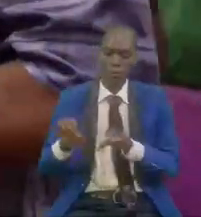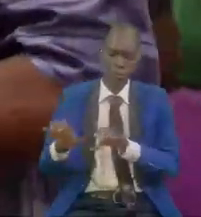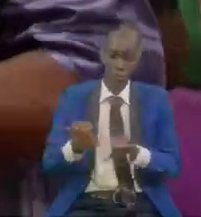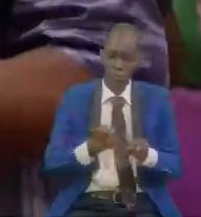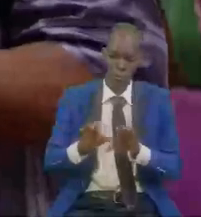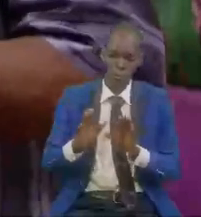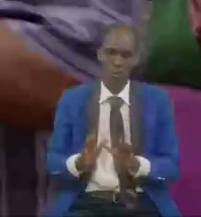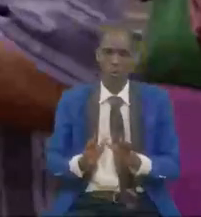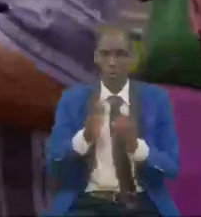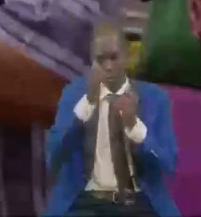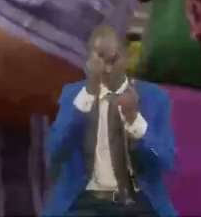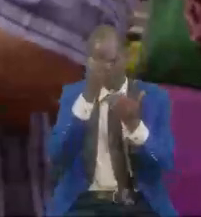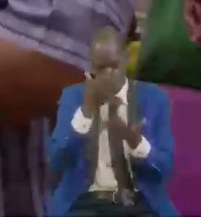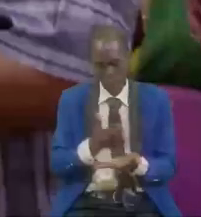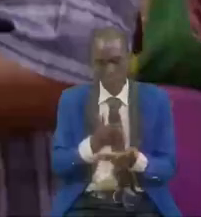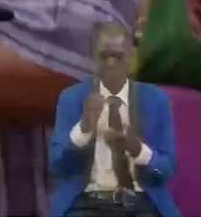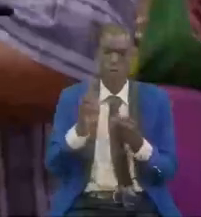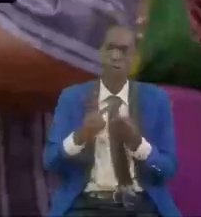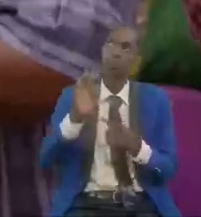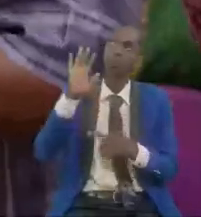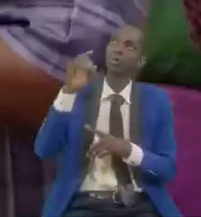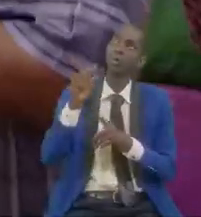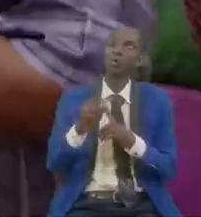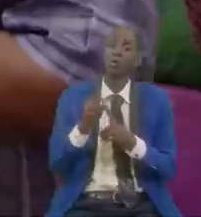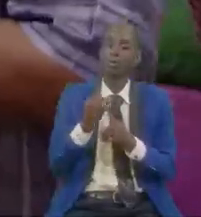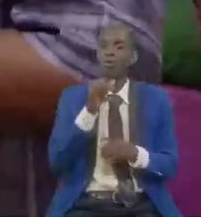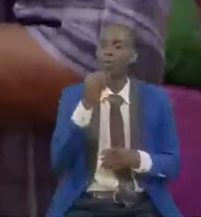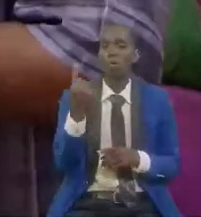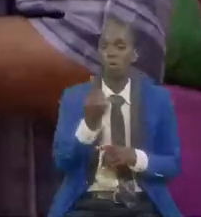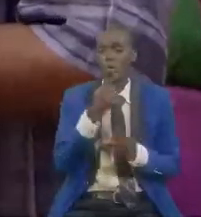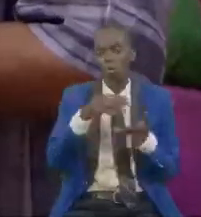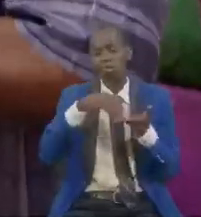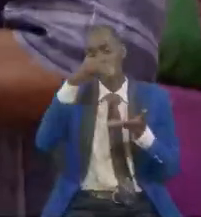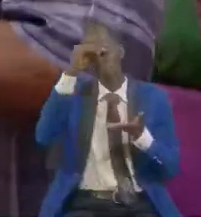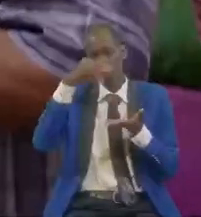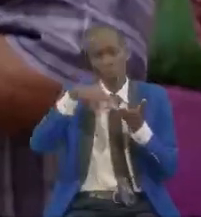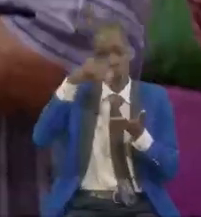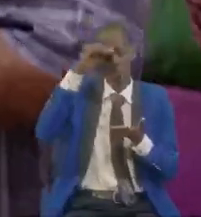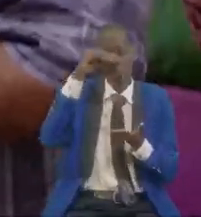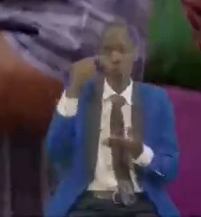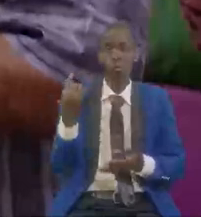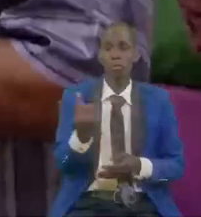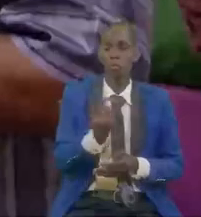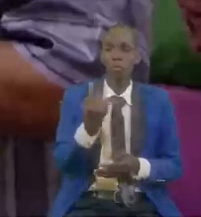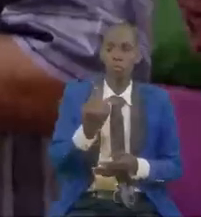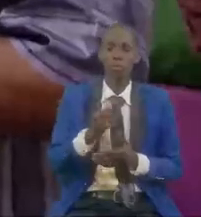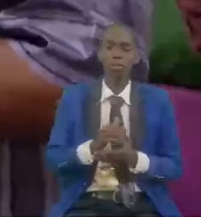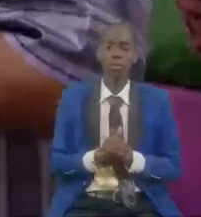Mettez en pratique la parole. Ne vous bornez pas à l'écouter.